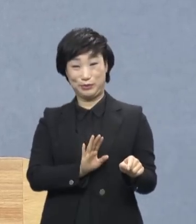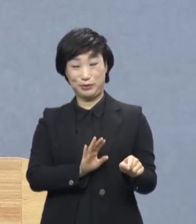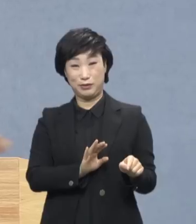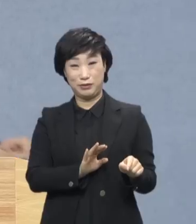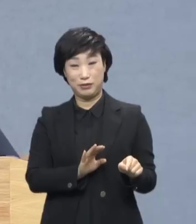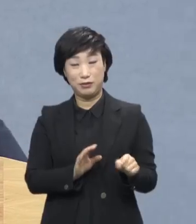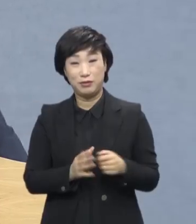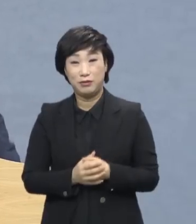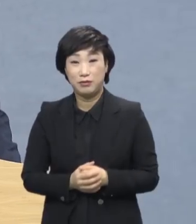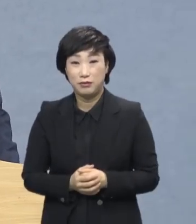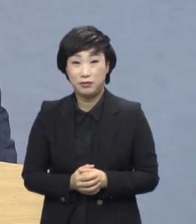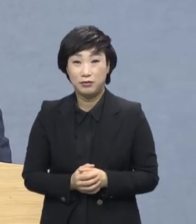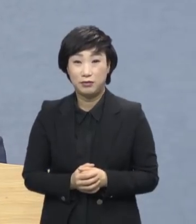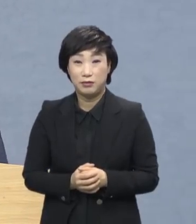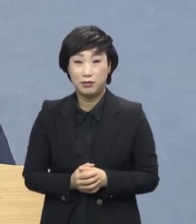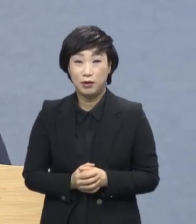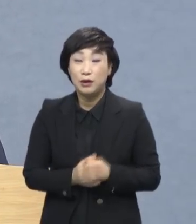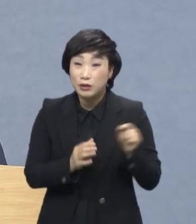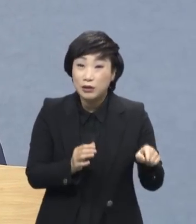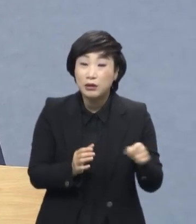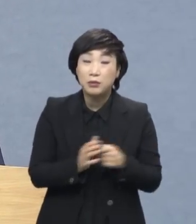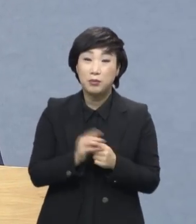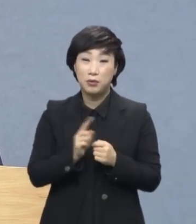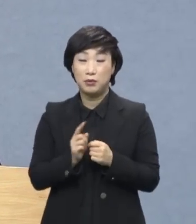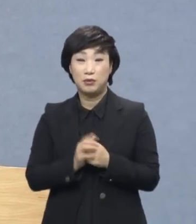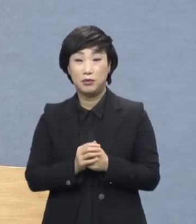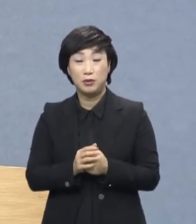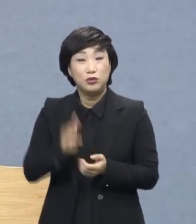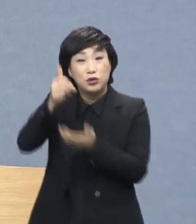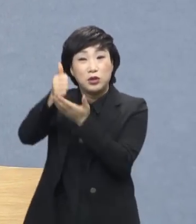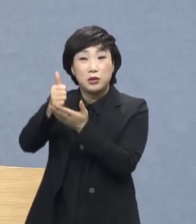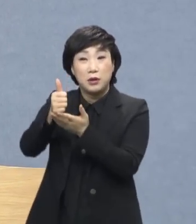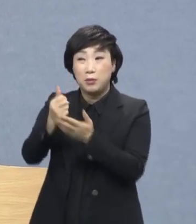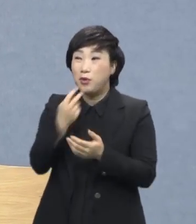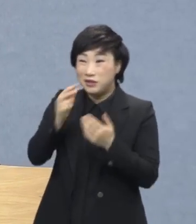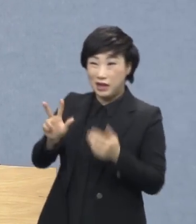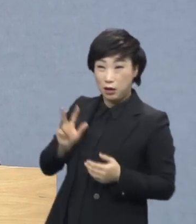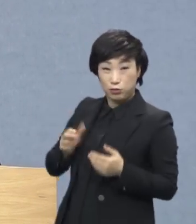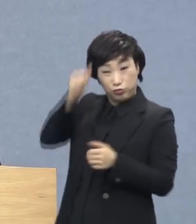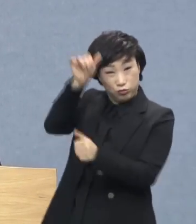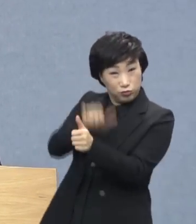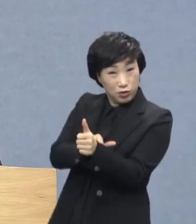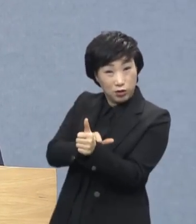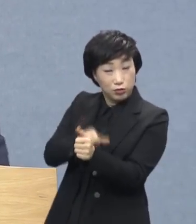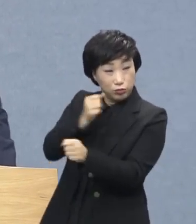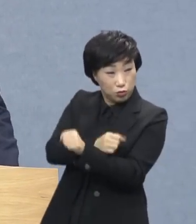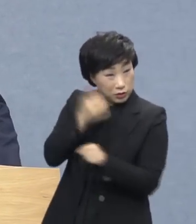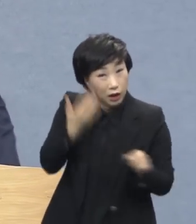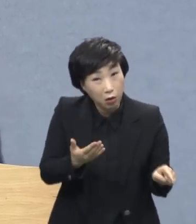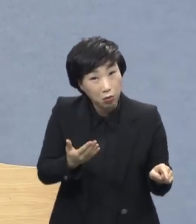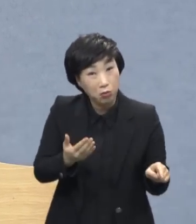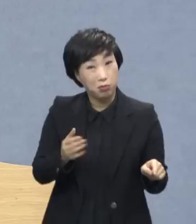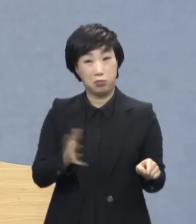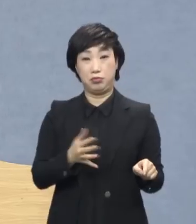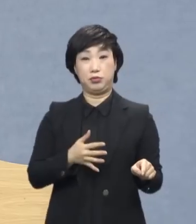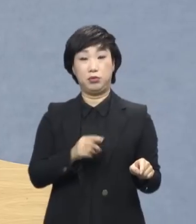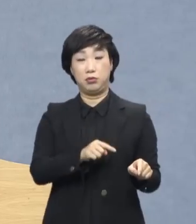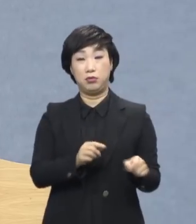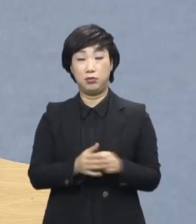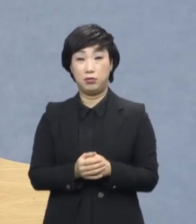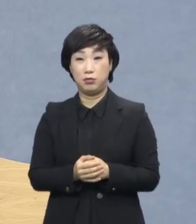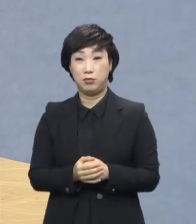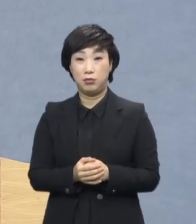안 해 그런 사람. 그런 사람 주님 앞에 목숨 걸고 충성하는 거 봤어? 안 해. 그런